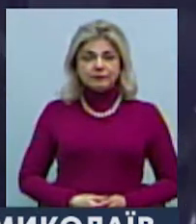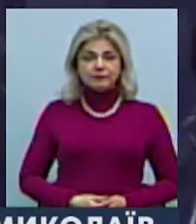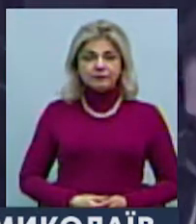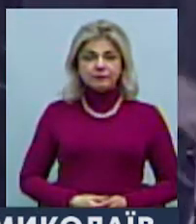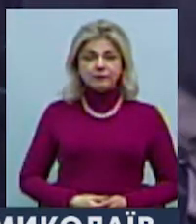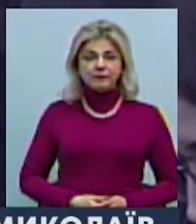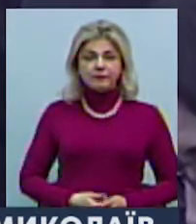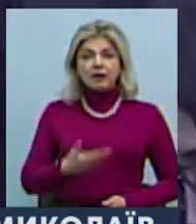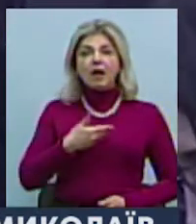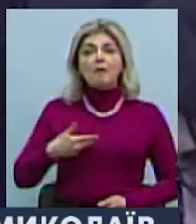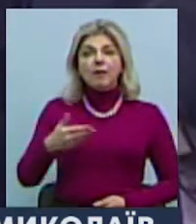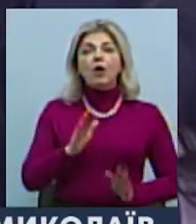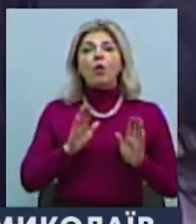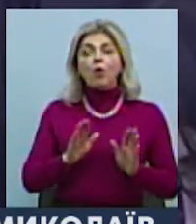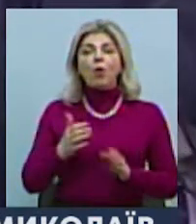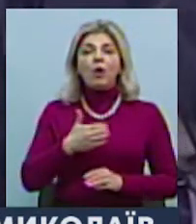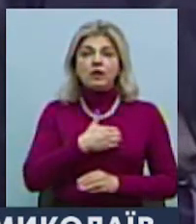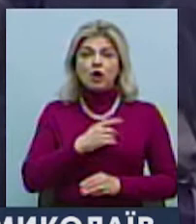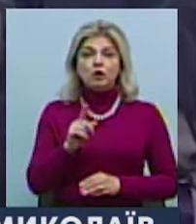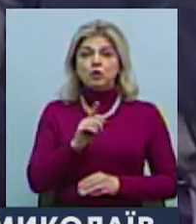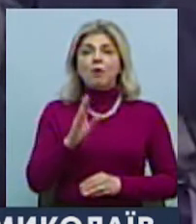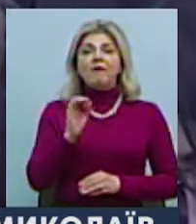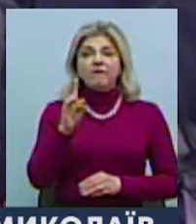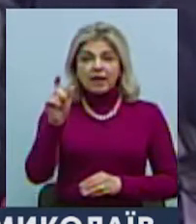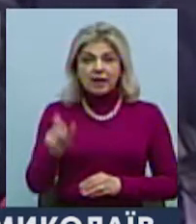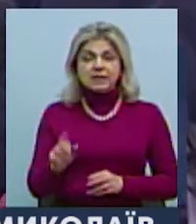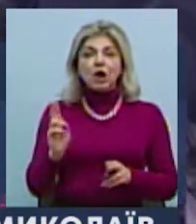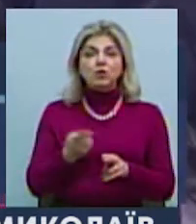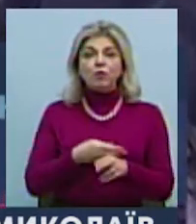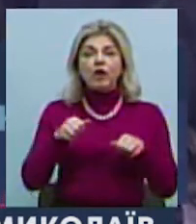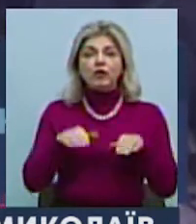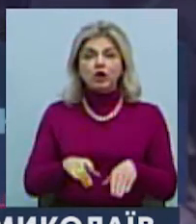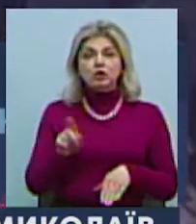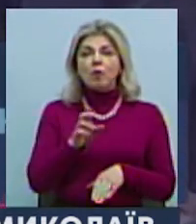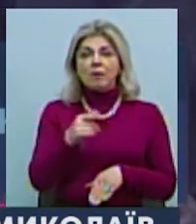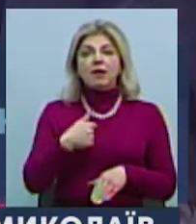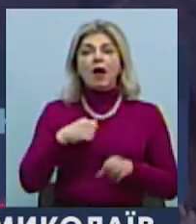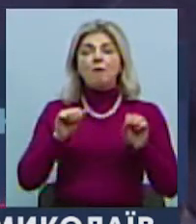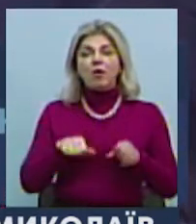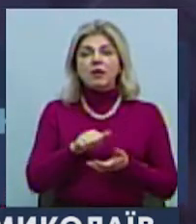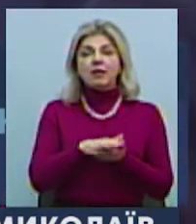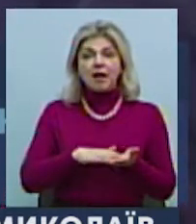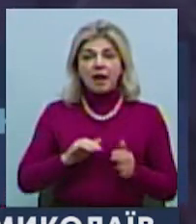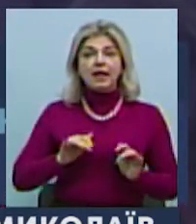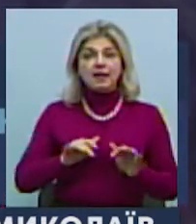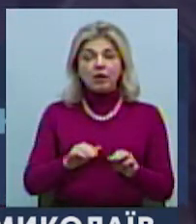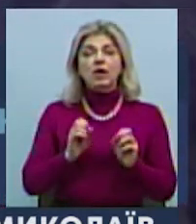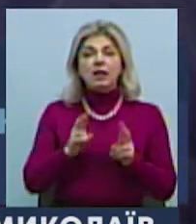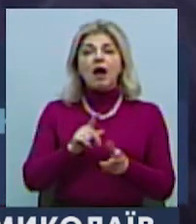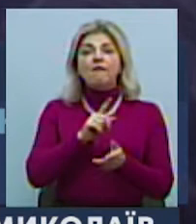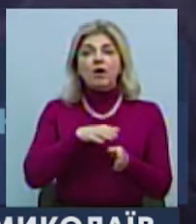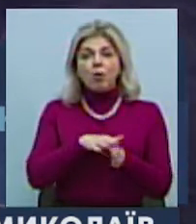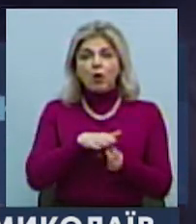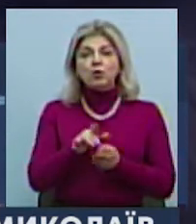Ми лише хотіли, щоб він скасував рішення, щоб я могла далі діяти як виконуючий